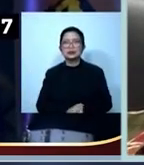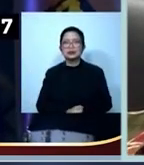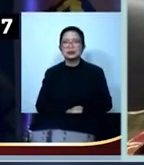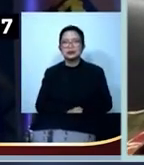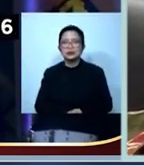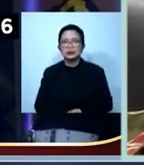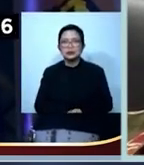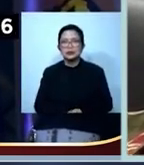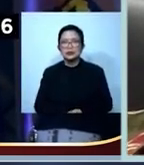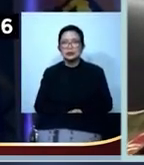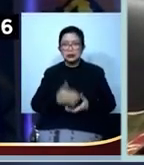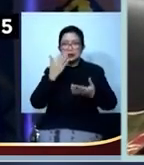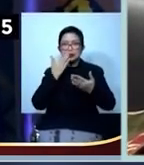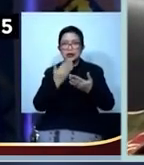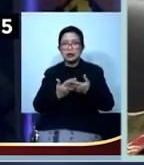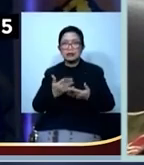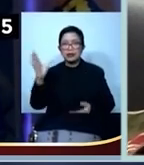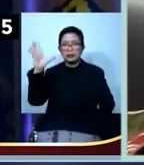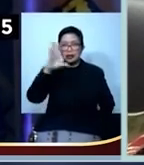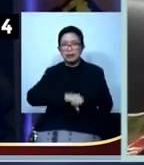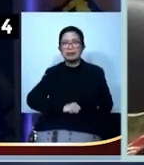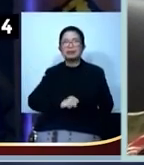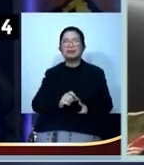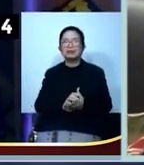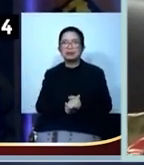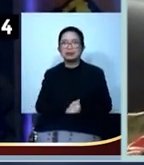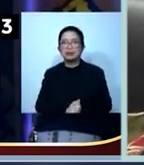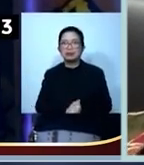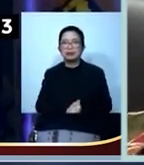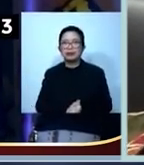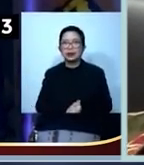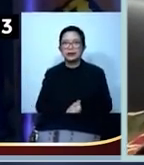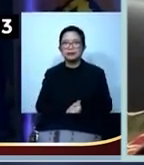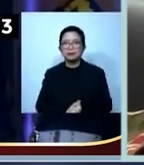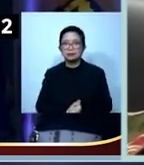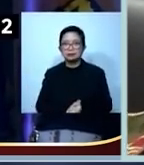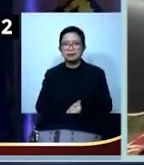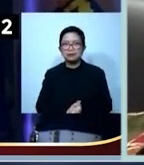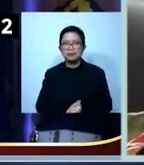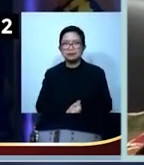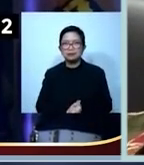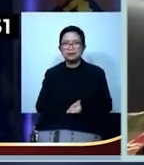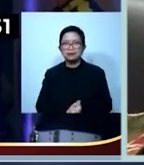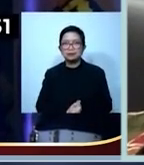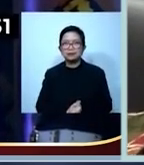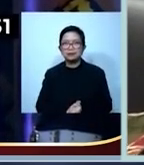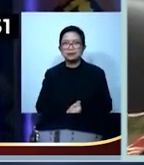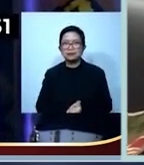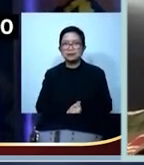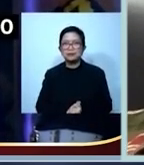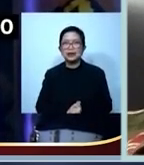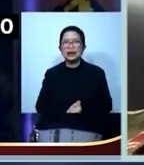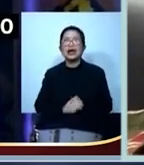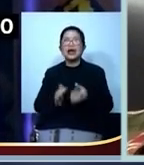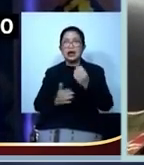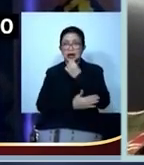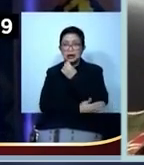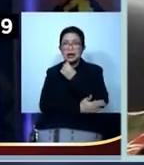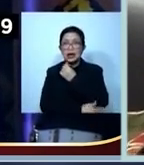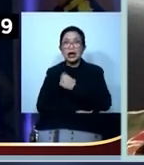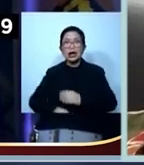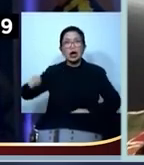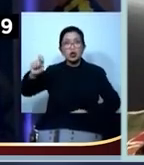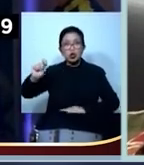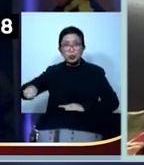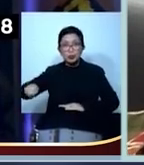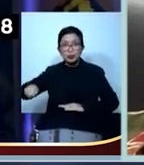ataupun mendapatkan advantage politik dari isu ini, tapi bagaimana kemudian masing-masing paslon itu bisa menyudahi masalah